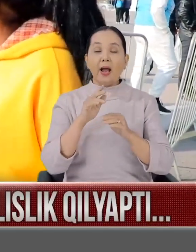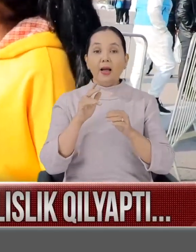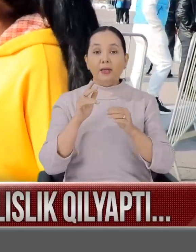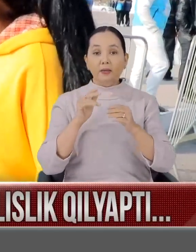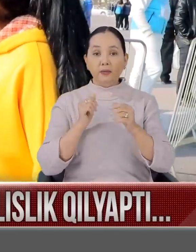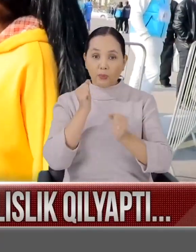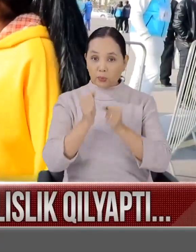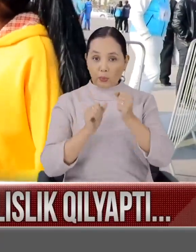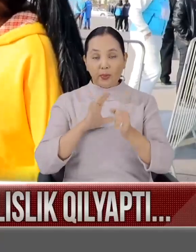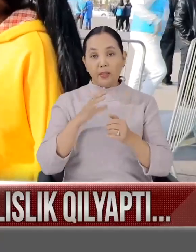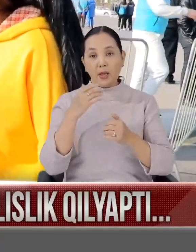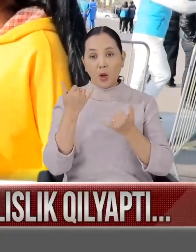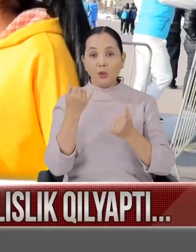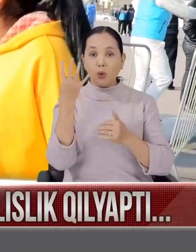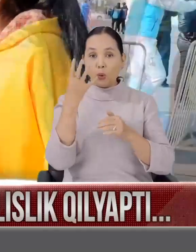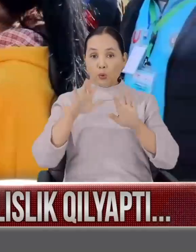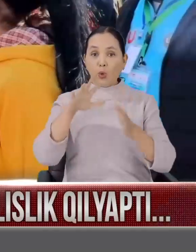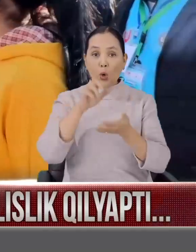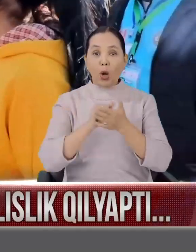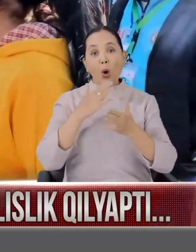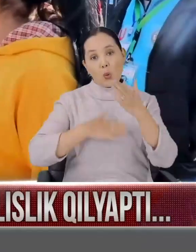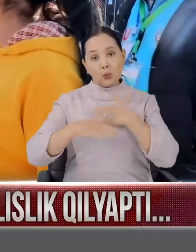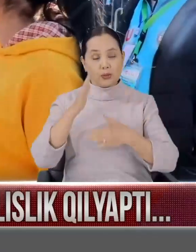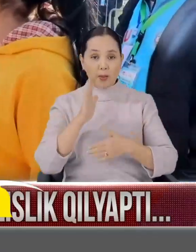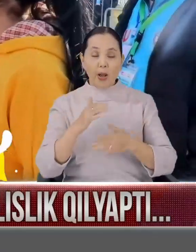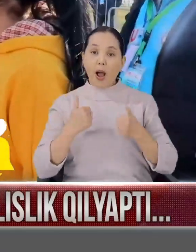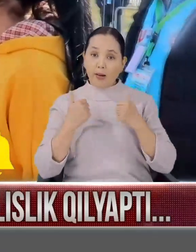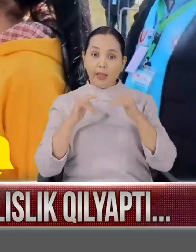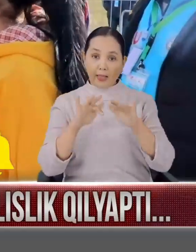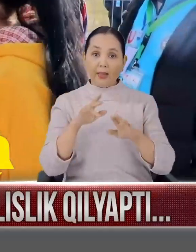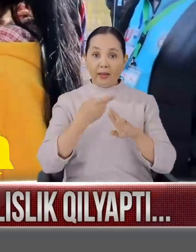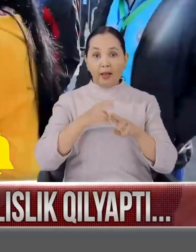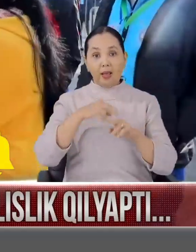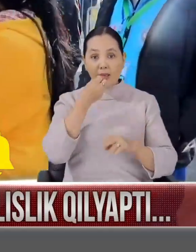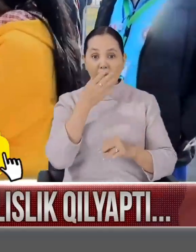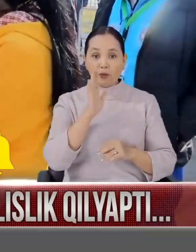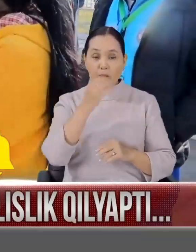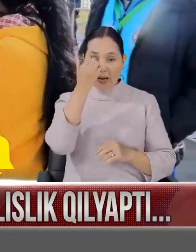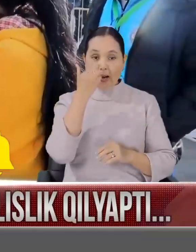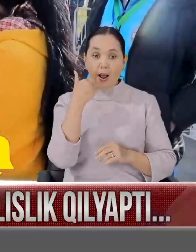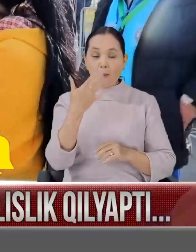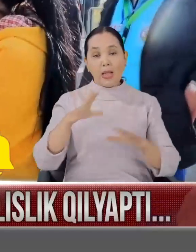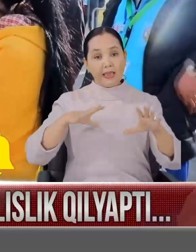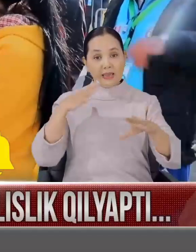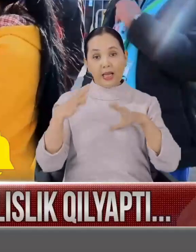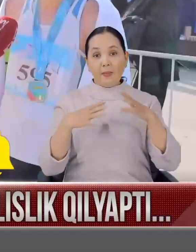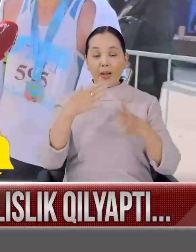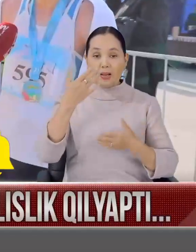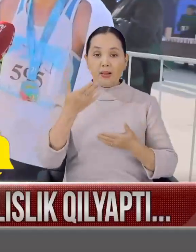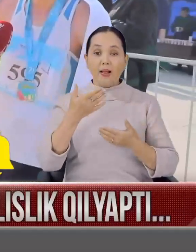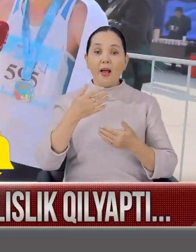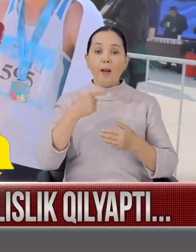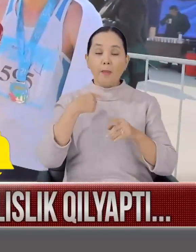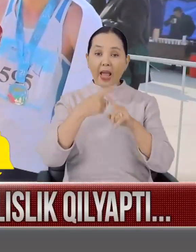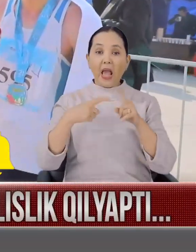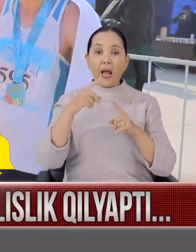bo'lgandim. Hozir 4-chi o'rin bo'ldim, xursandman. Harakat qilganimda rezultatimizdan yaxshiroq bo'ldi. Qismat meni trenerimga, meni ota-onamga. Men